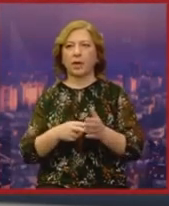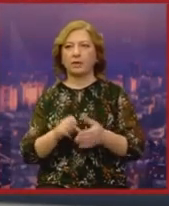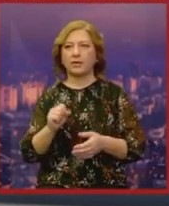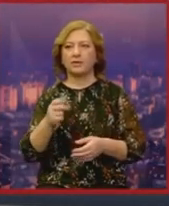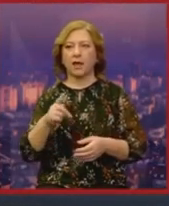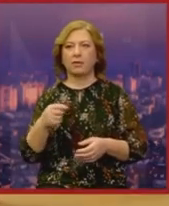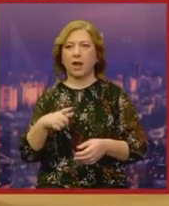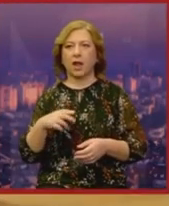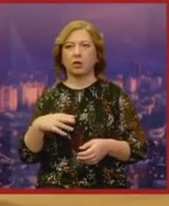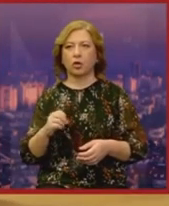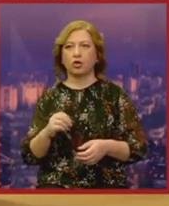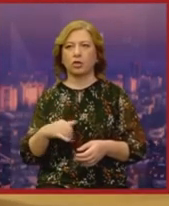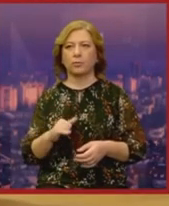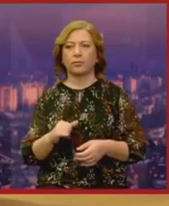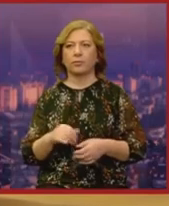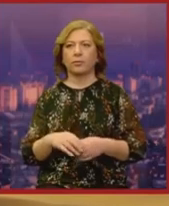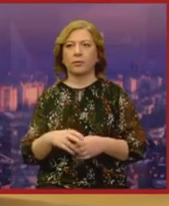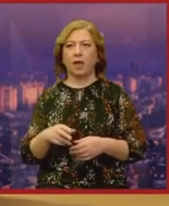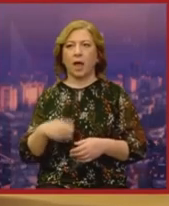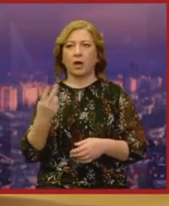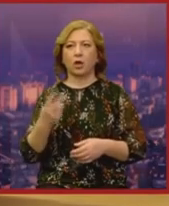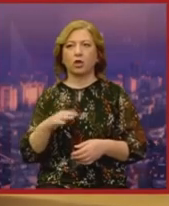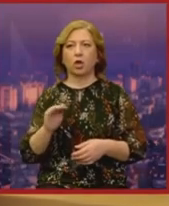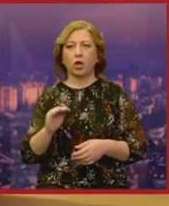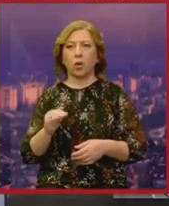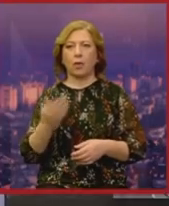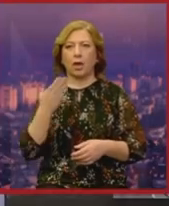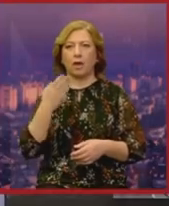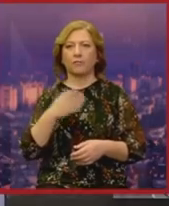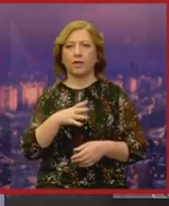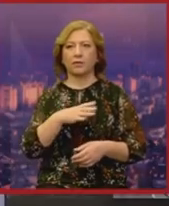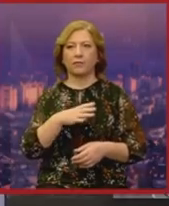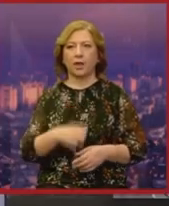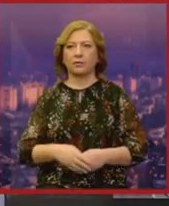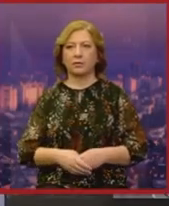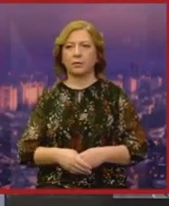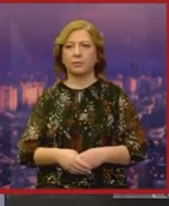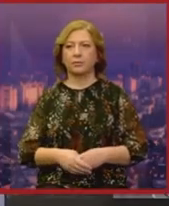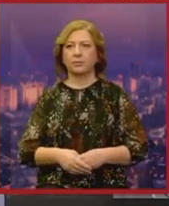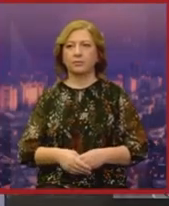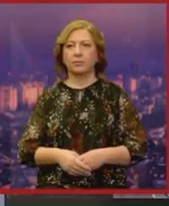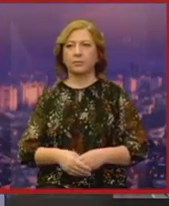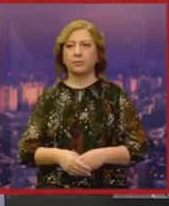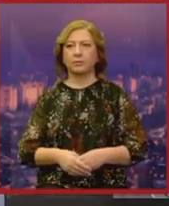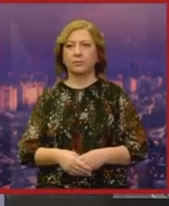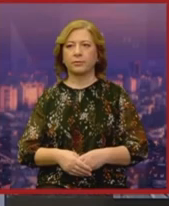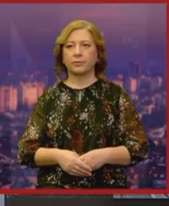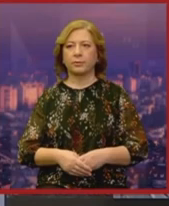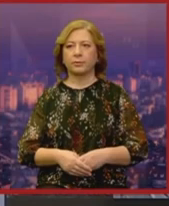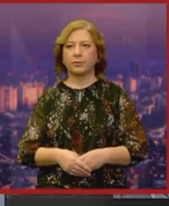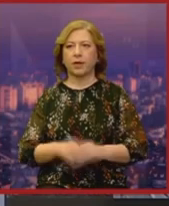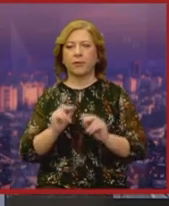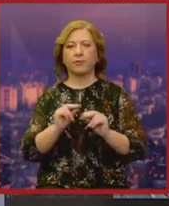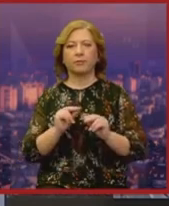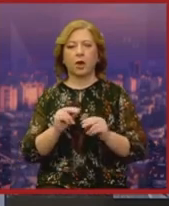care studiază de la vârsta de 3 ani în sistemul internațional francez. Învățământul are o dinamică extraordinară, trebuie să se schimbe, este